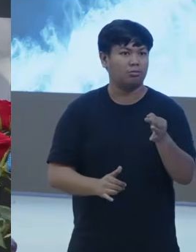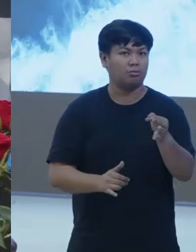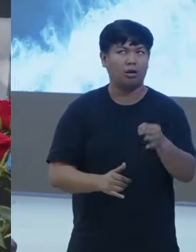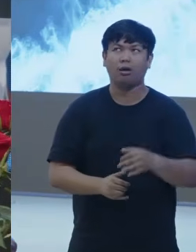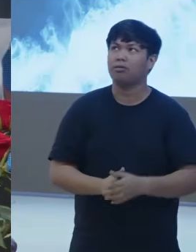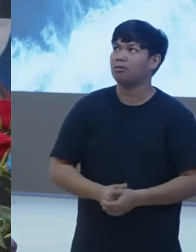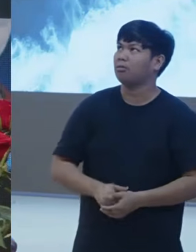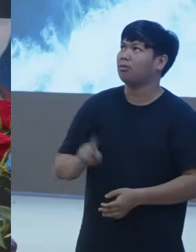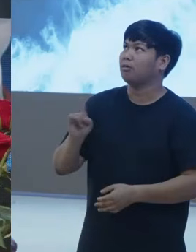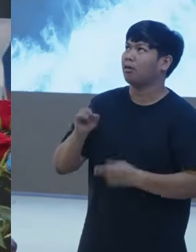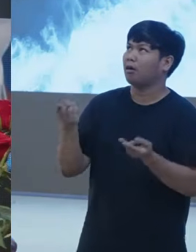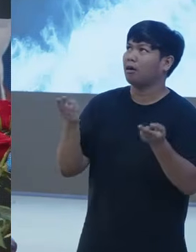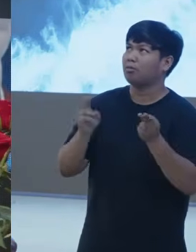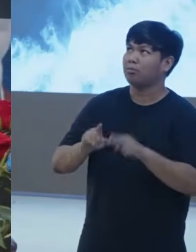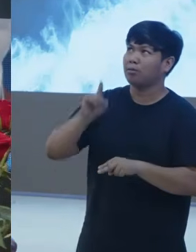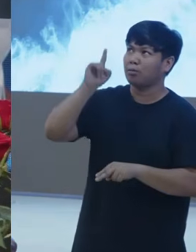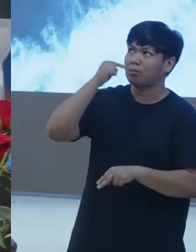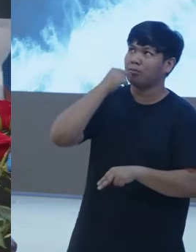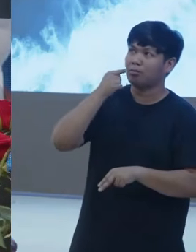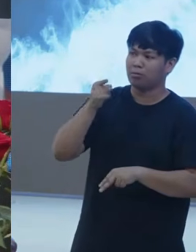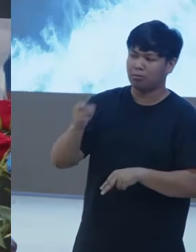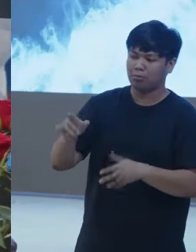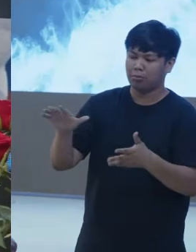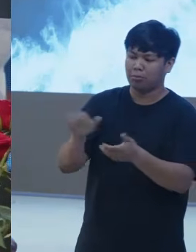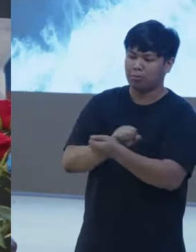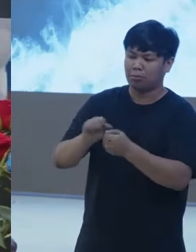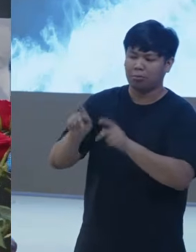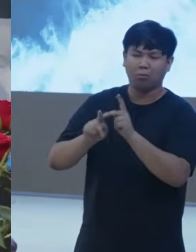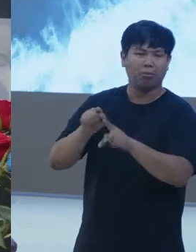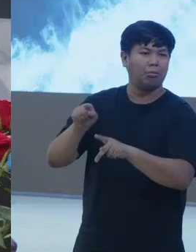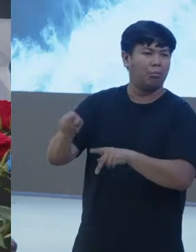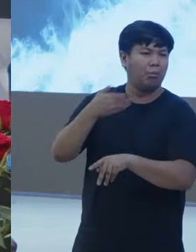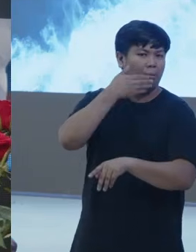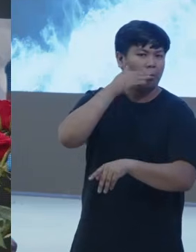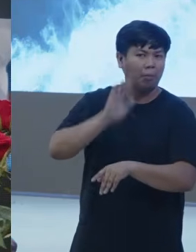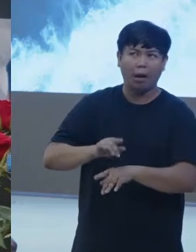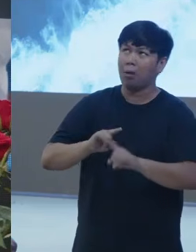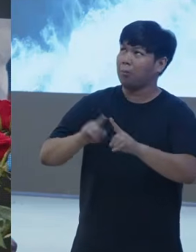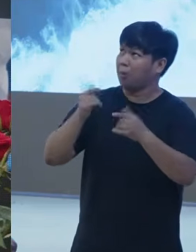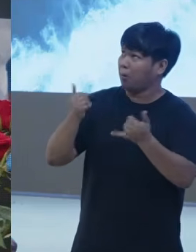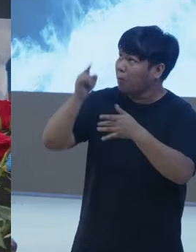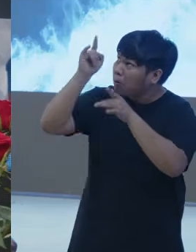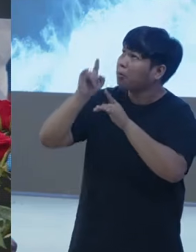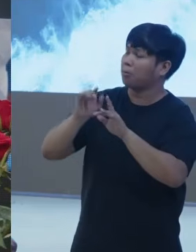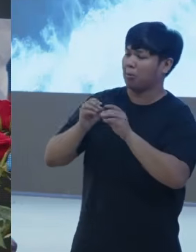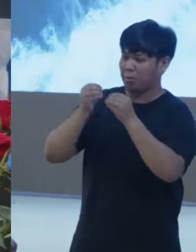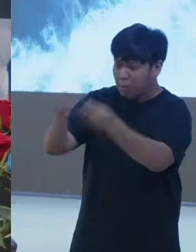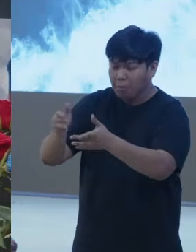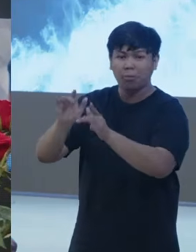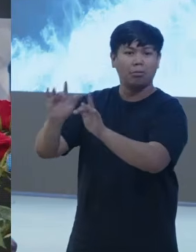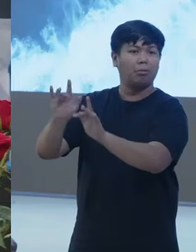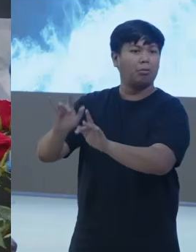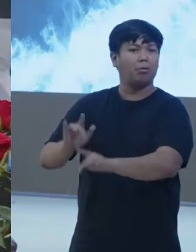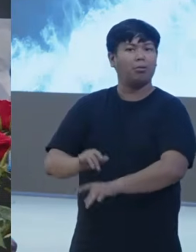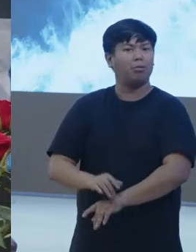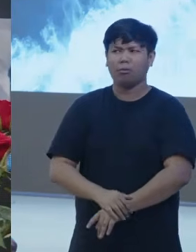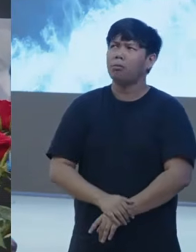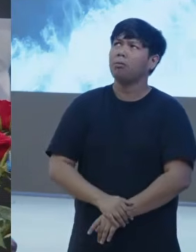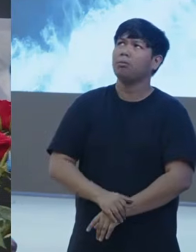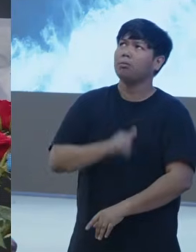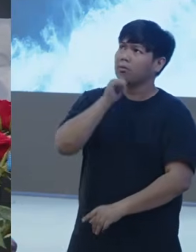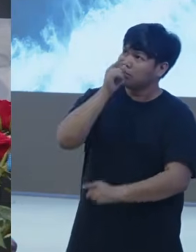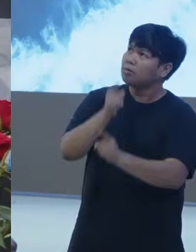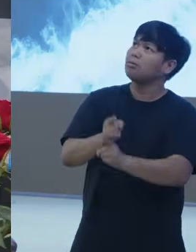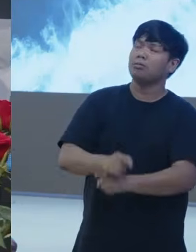tumawag, humingi ng pagpapatawad sa Diyos. Hindi lang yun, sila ay nagbago. Yun nga ang nangyari doon sa verse 10.